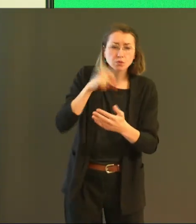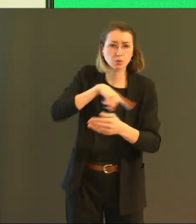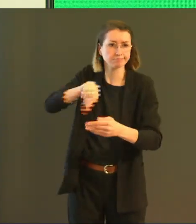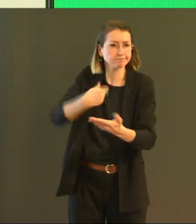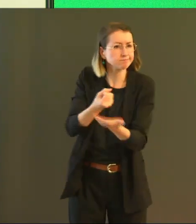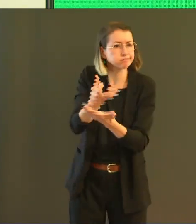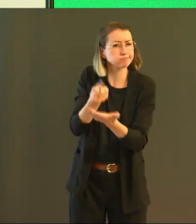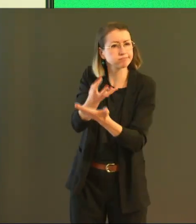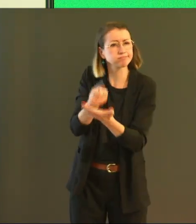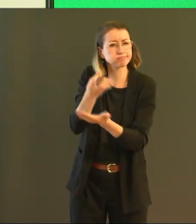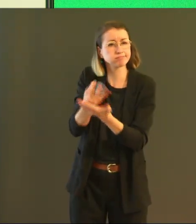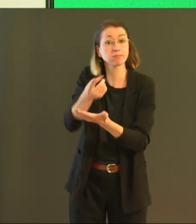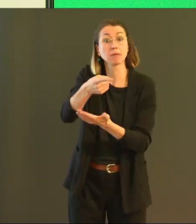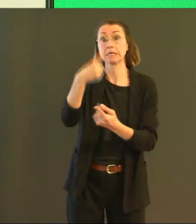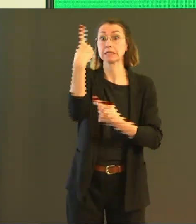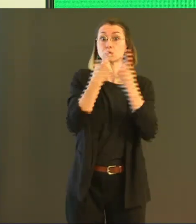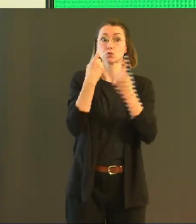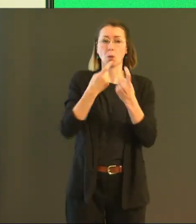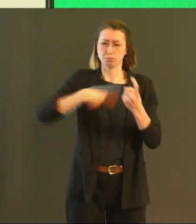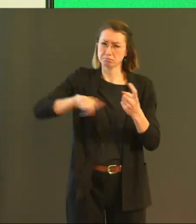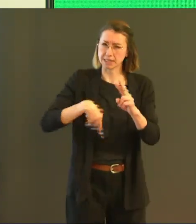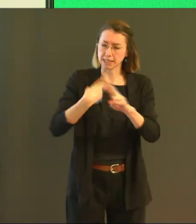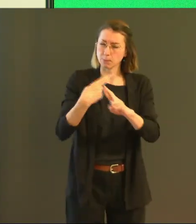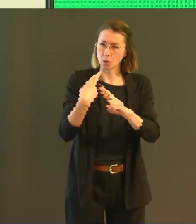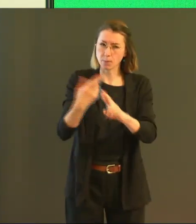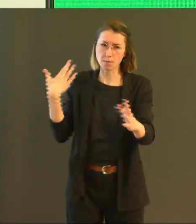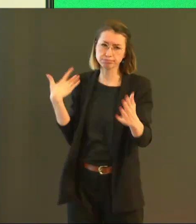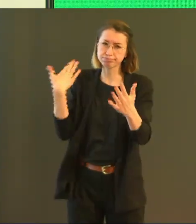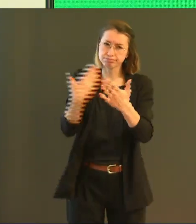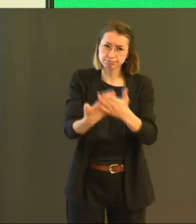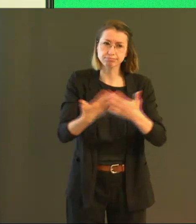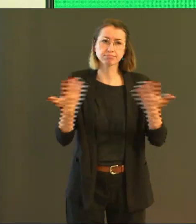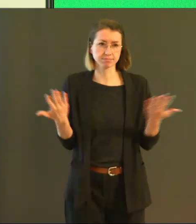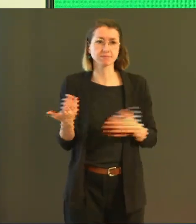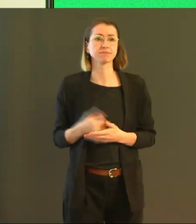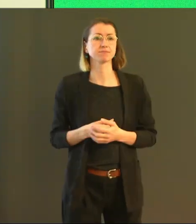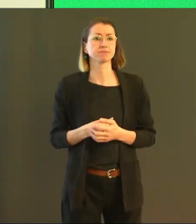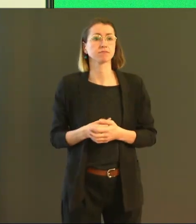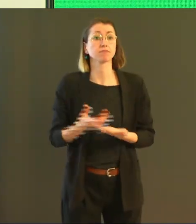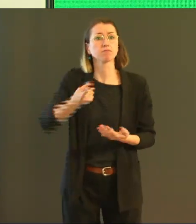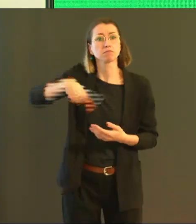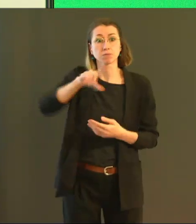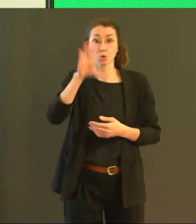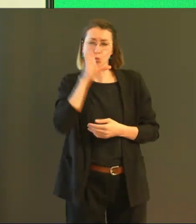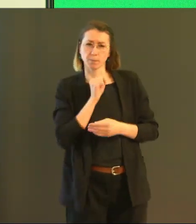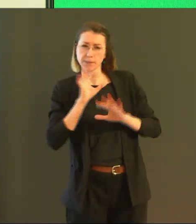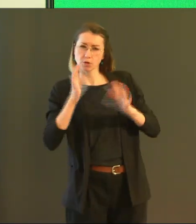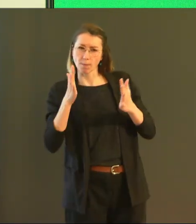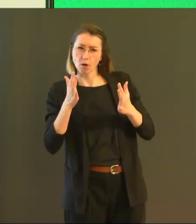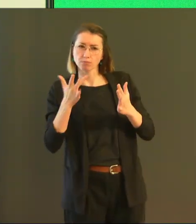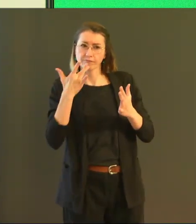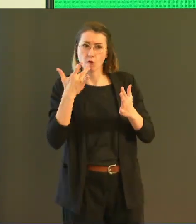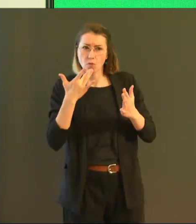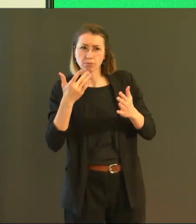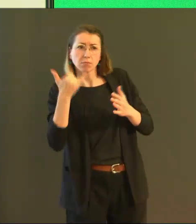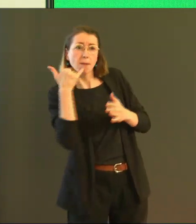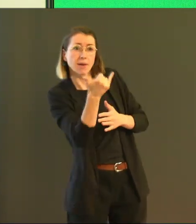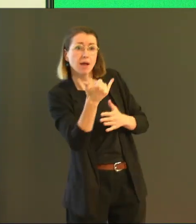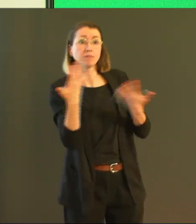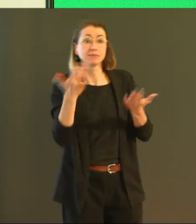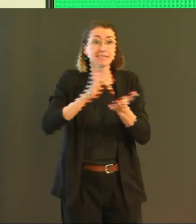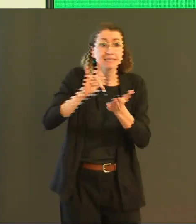à vos questions et d'ailleurs vous avez trouvé le chemin vers ces canaux officiels pour information le call center a